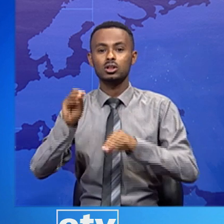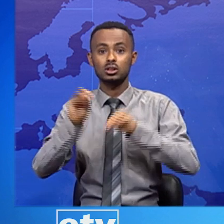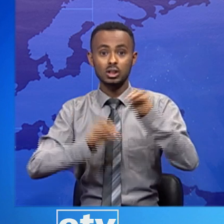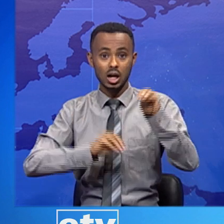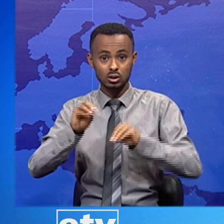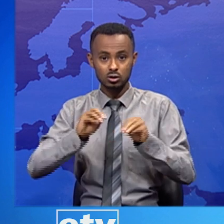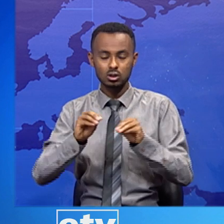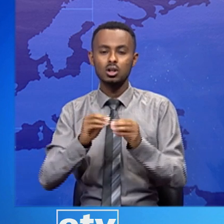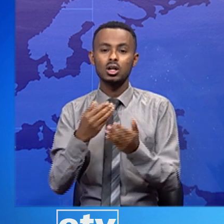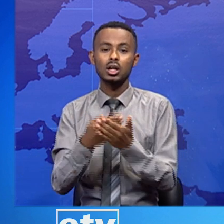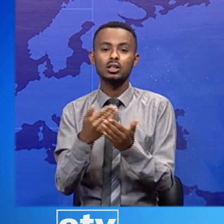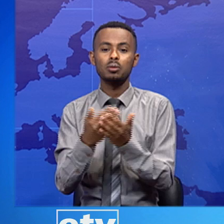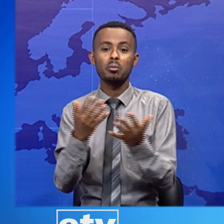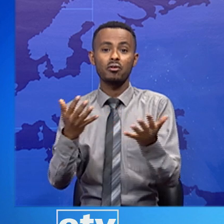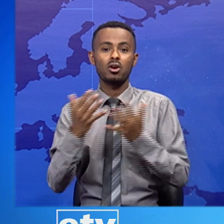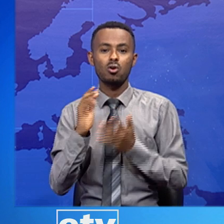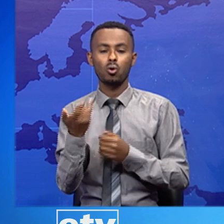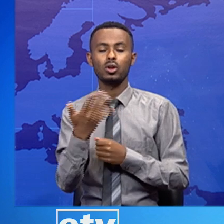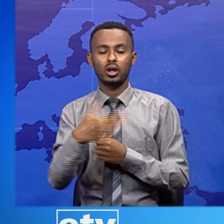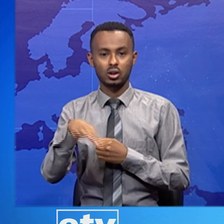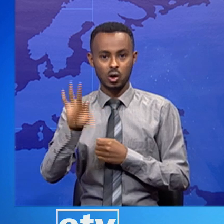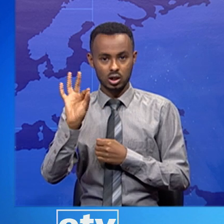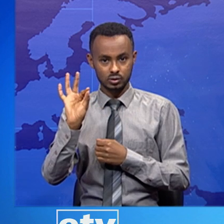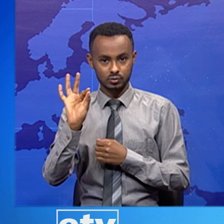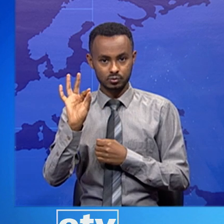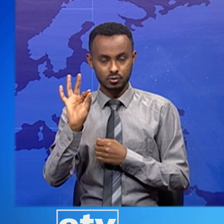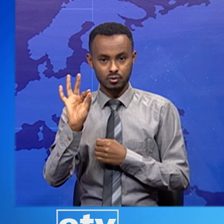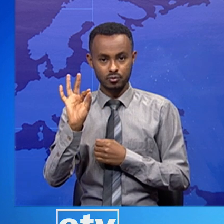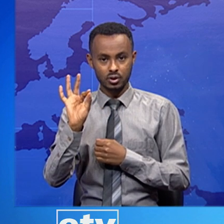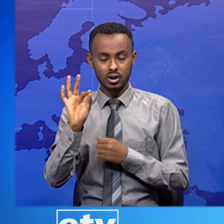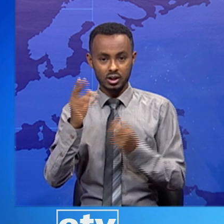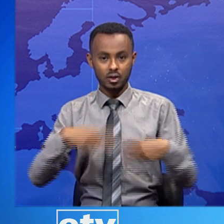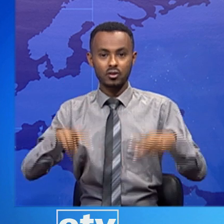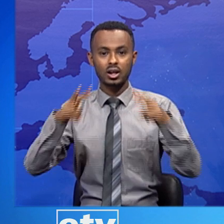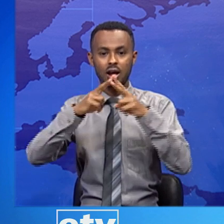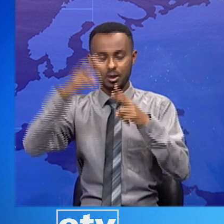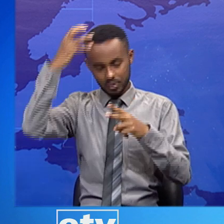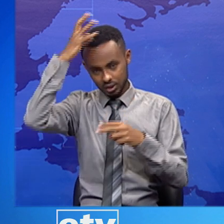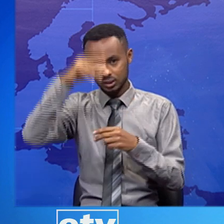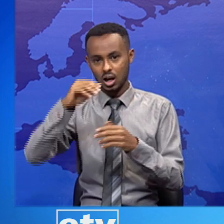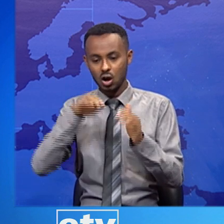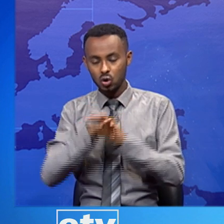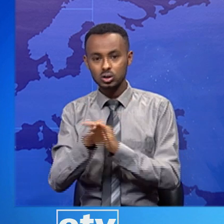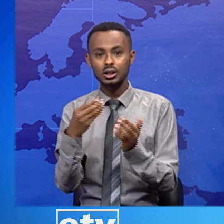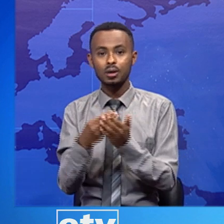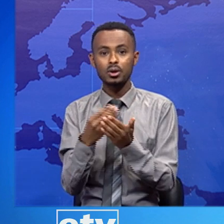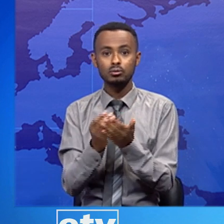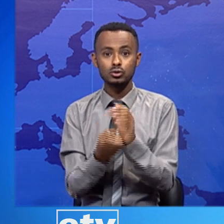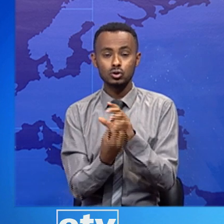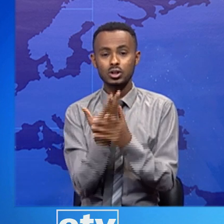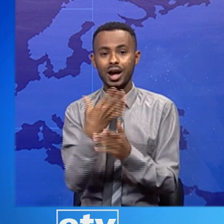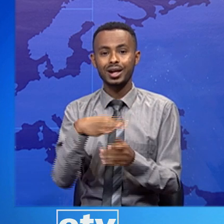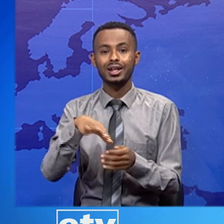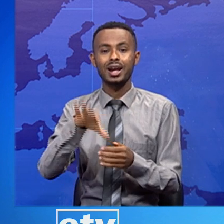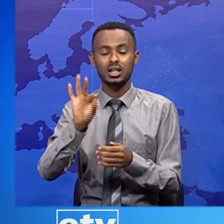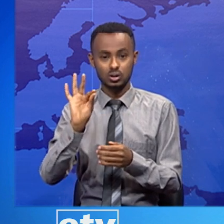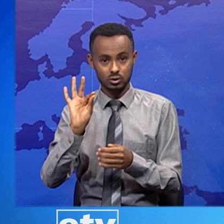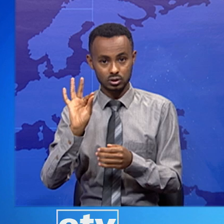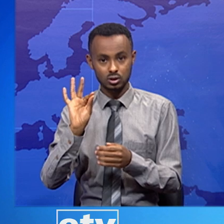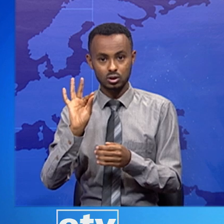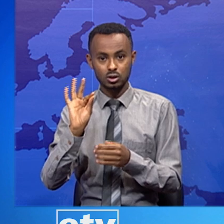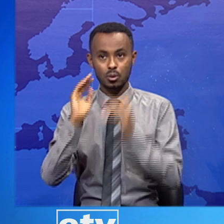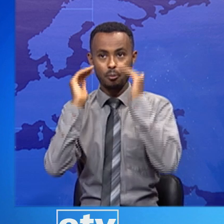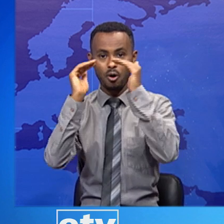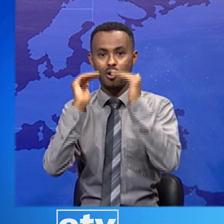እንቅስቃሴዎች ገንዘብ የሚፈልጉ ሆነው ተገኝተዋል። ከፌደራል መንግስትና ከመንግስት ገቢ ምንጮች ያገኘናቸውን